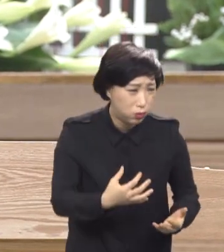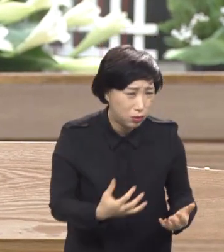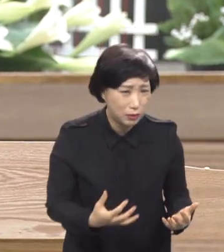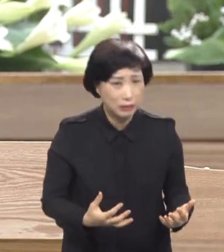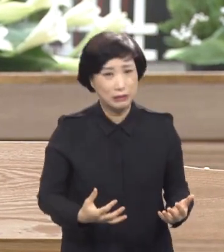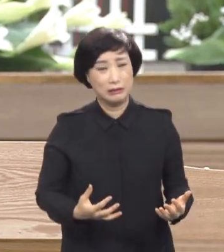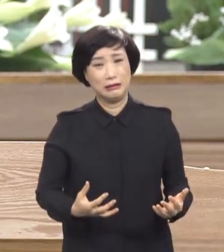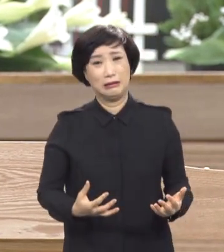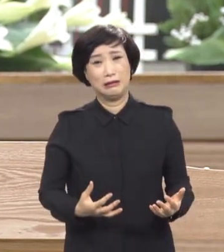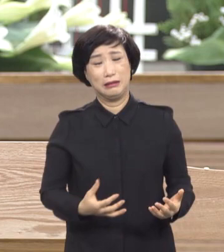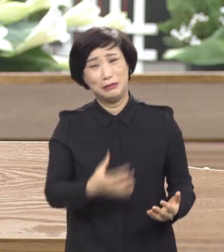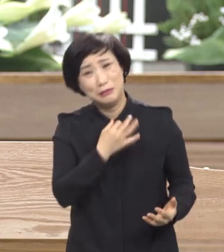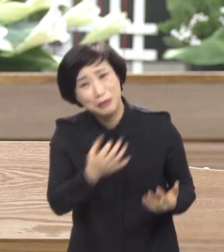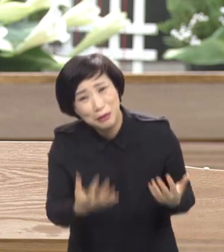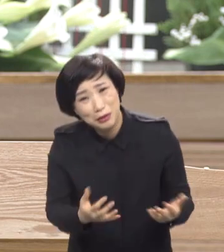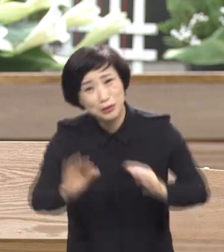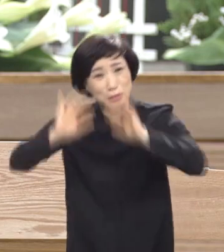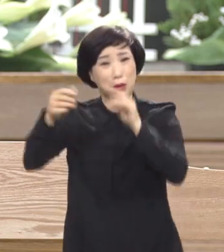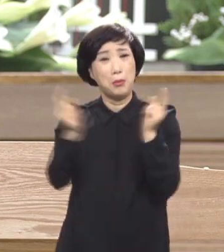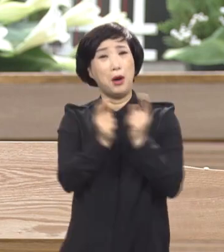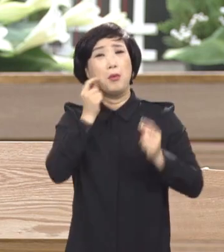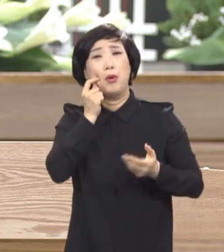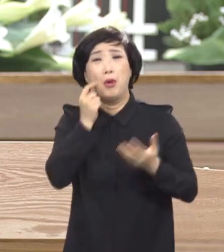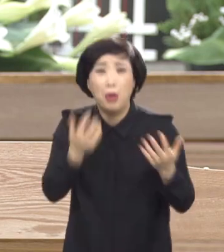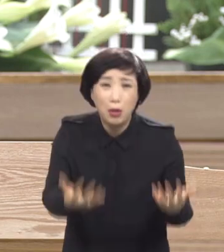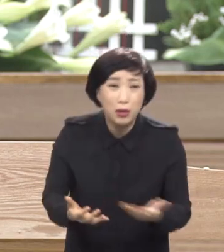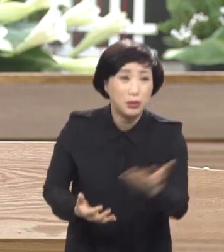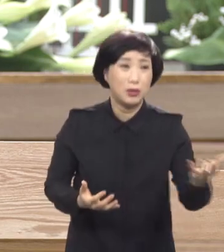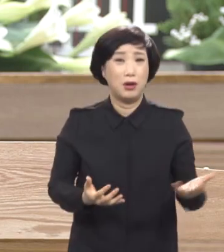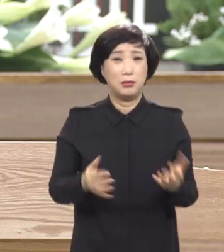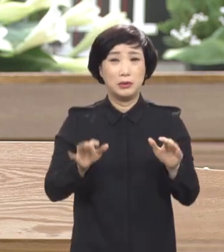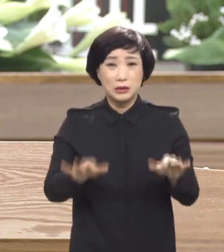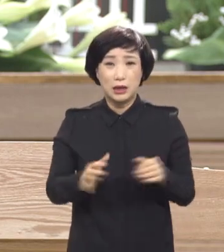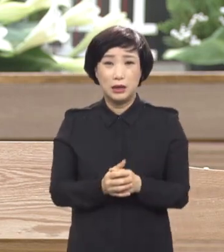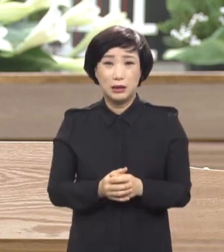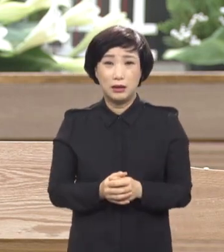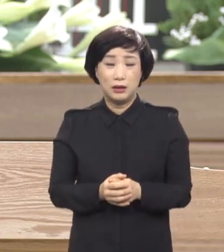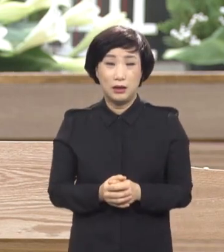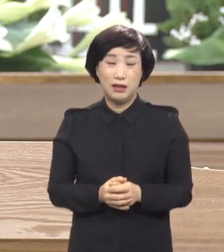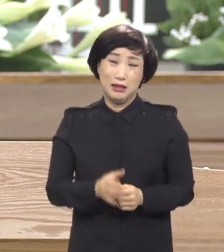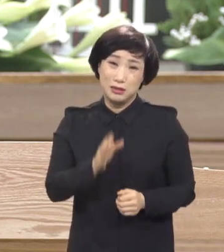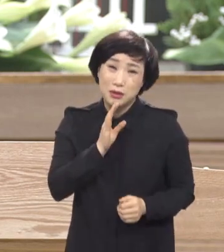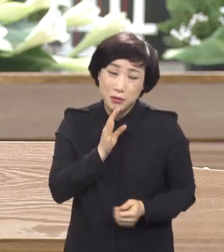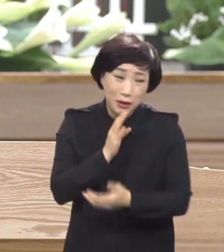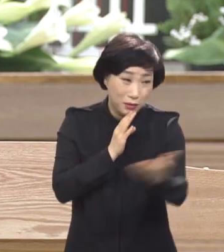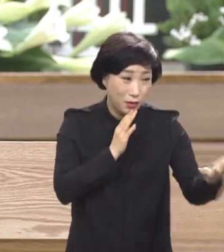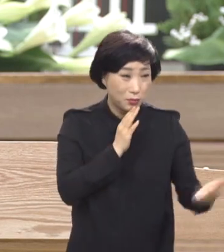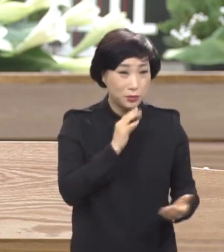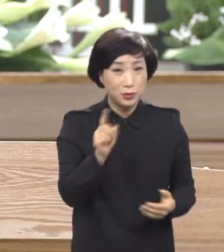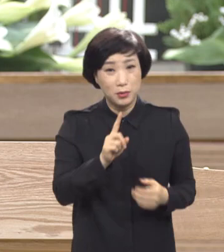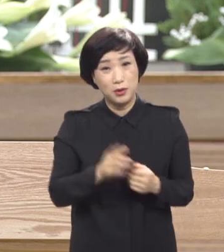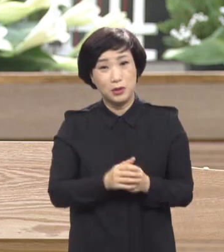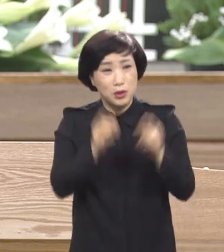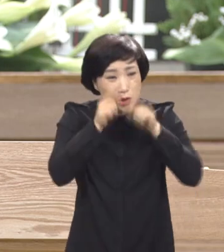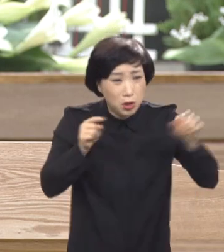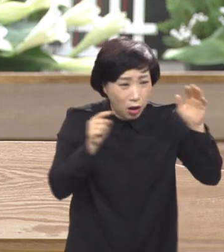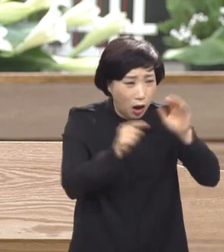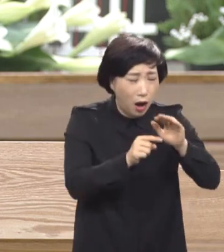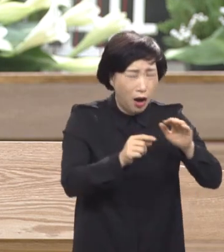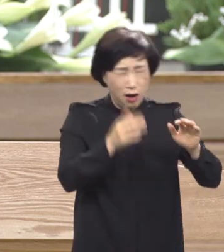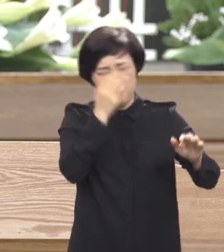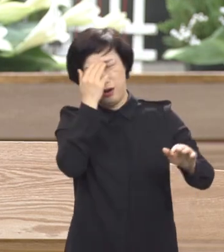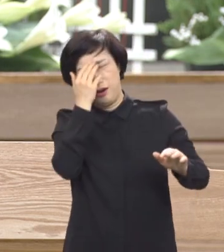불행으로 두고 오는가 여러분이요 정말로 여러분은 지옥이라는